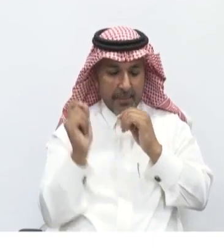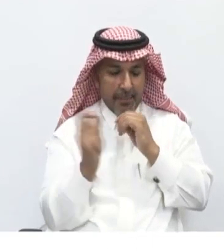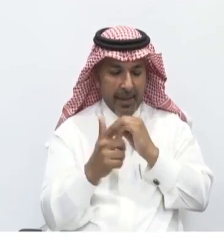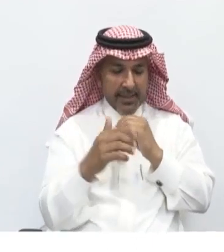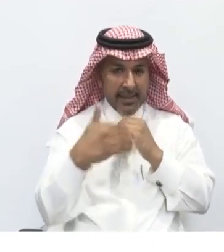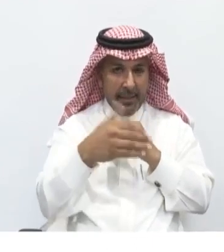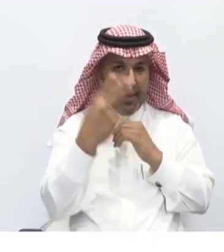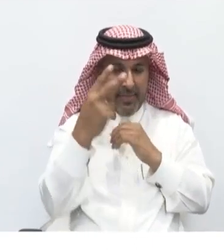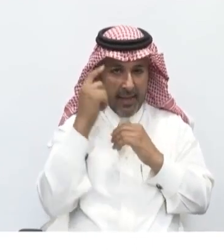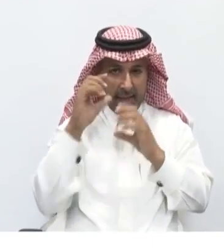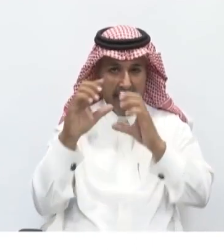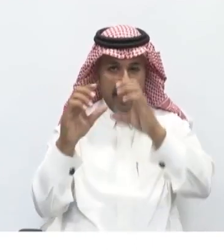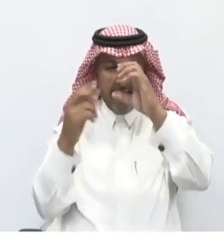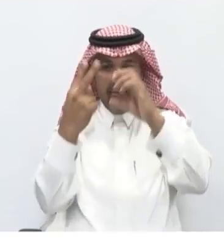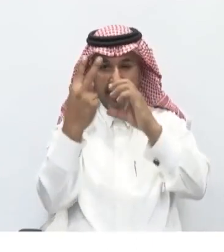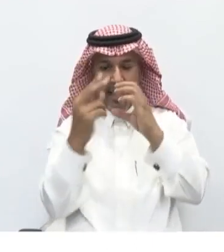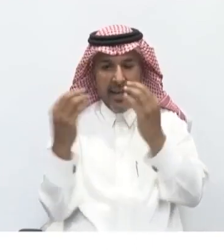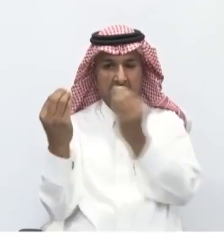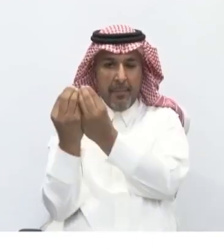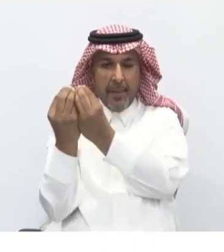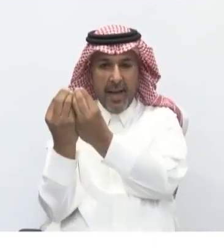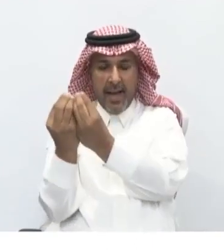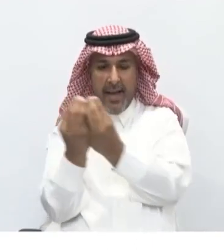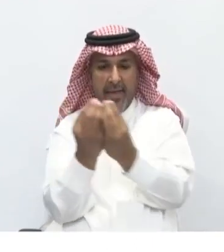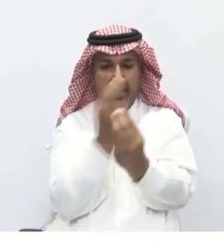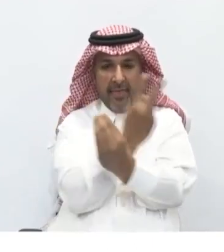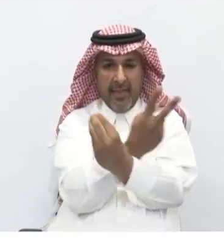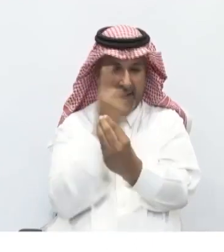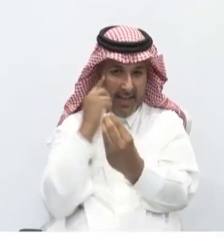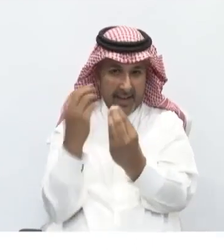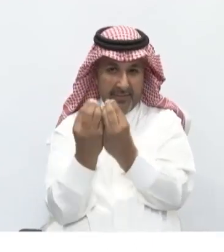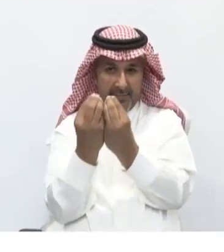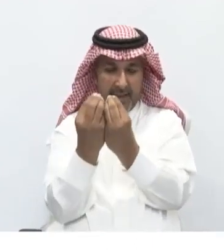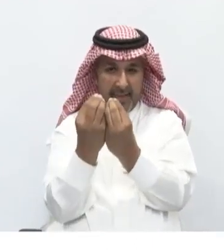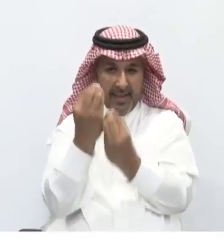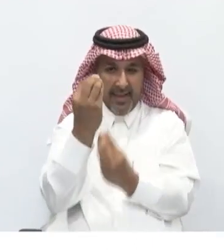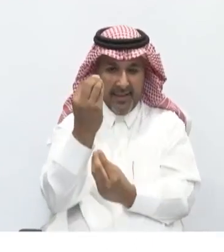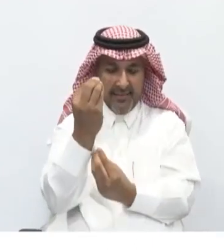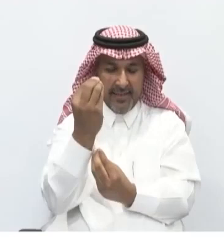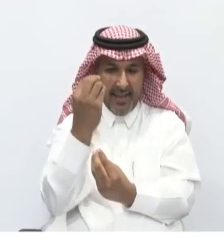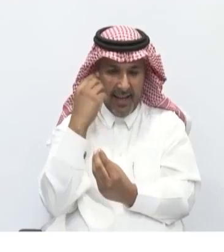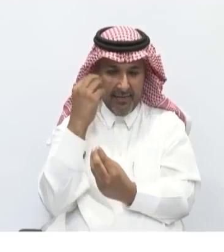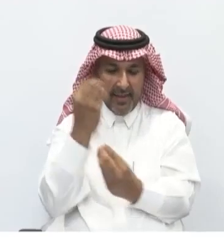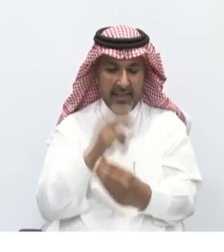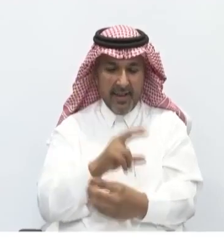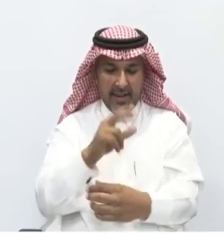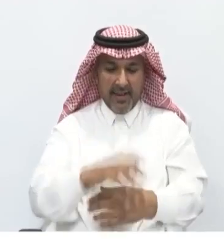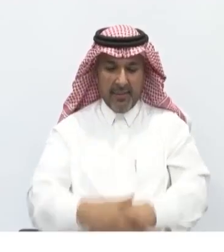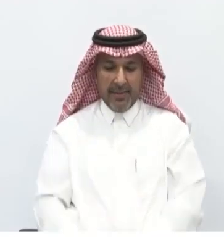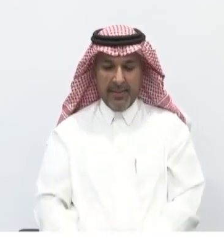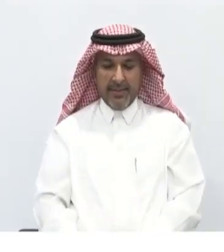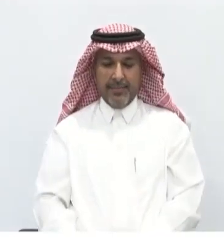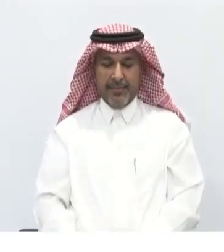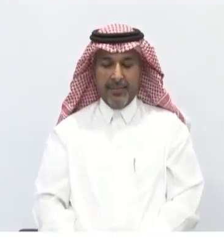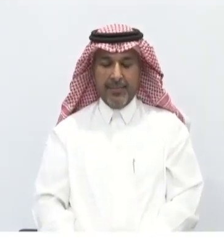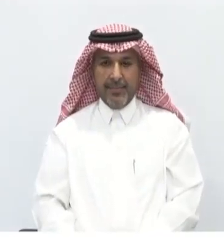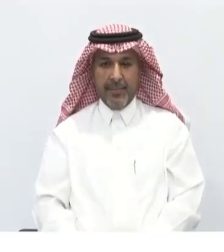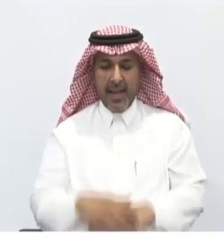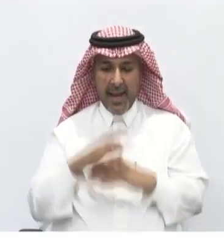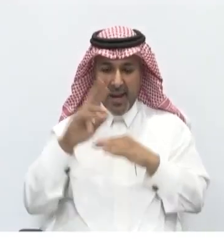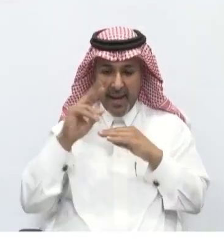كانني ثبت البسط وقمت بتغيير المقام لاحظ